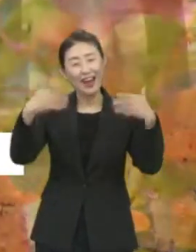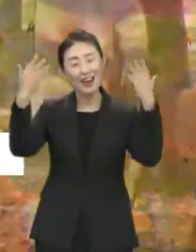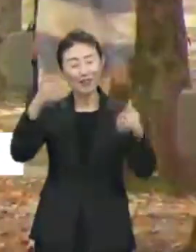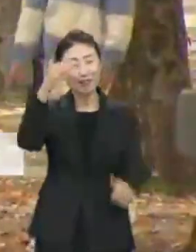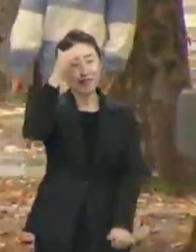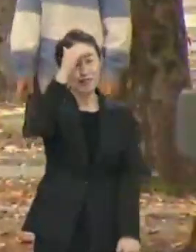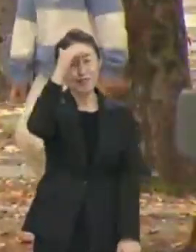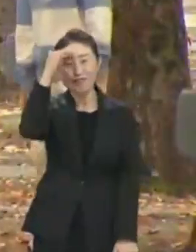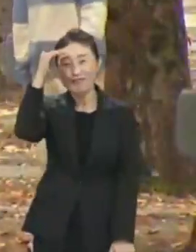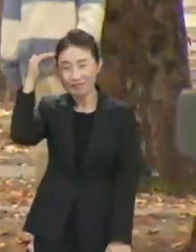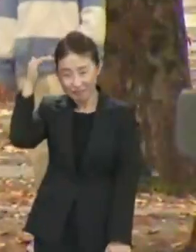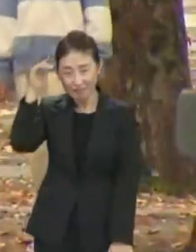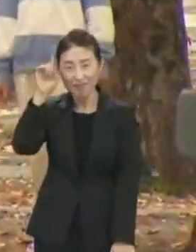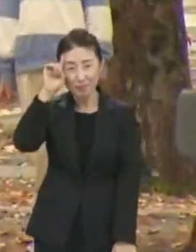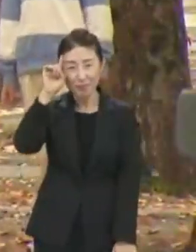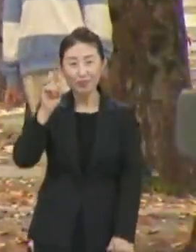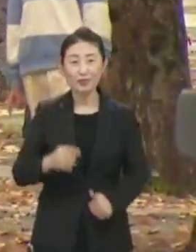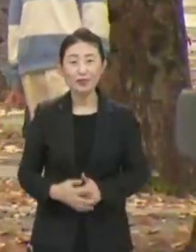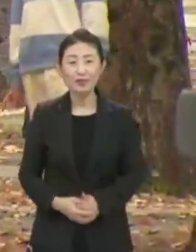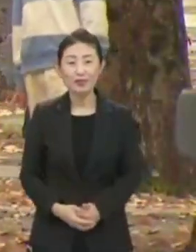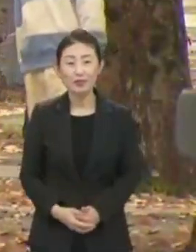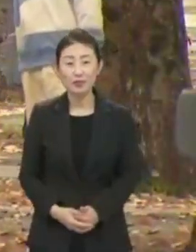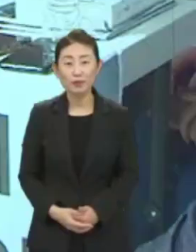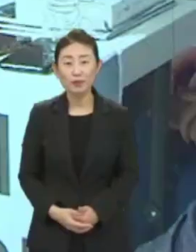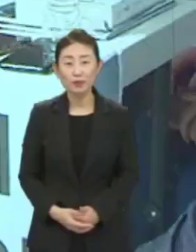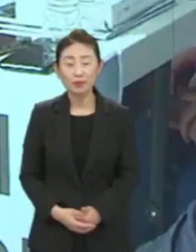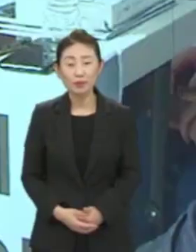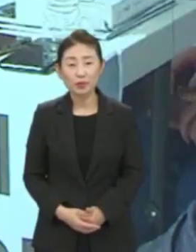깊어갑니다. TJEB 김철진입니다.